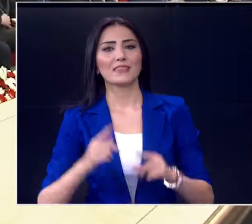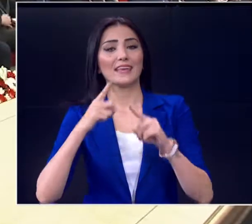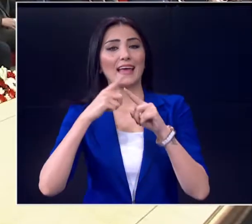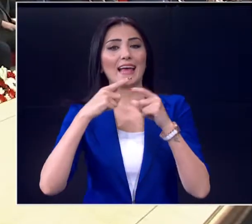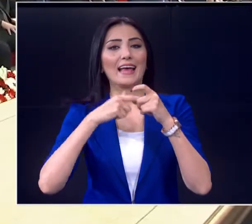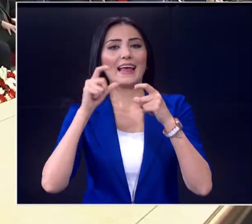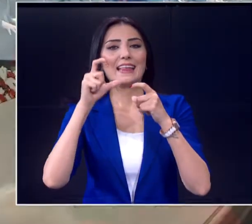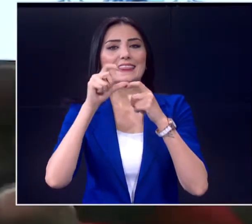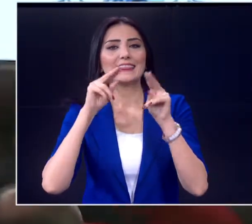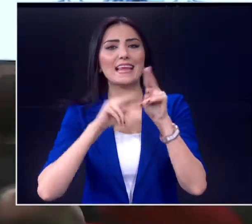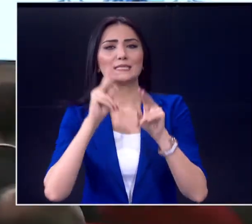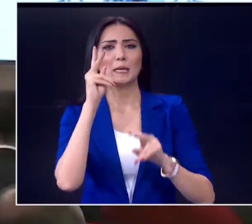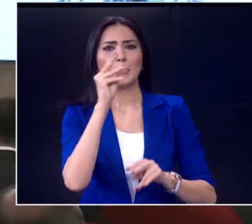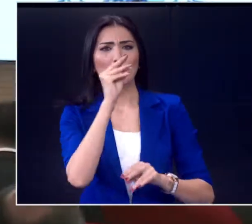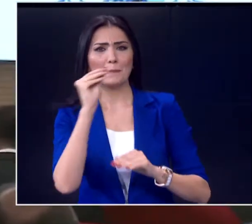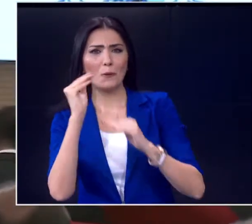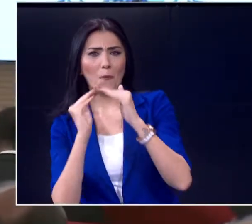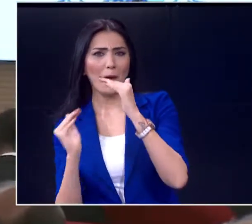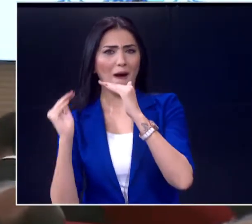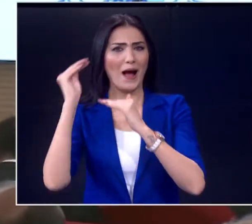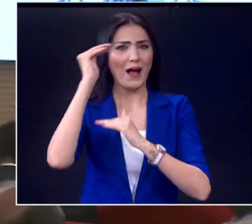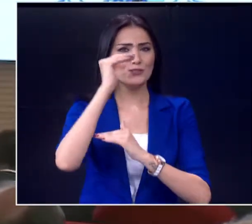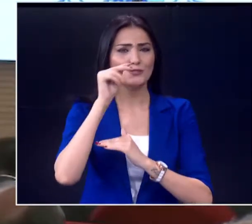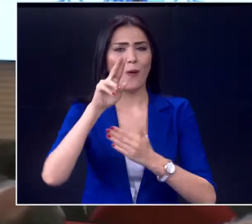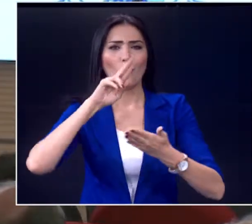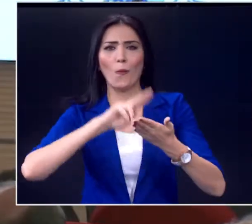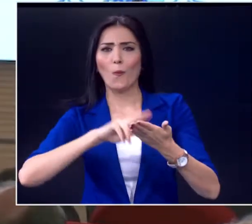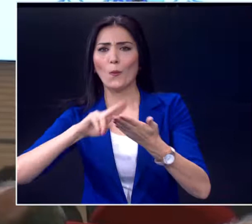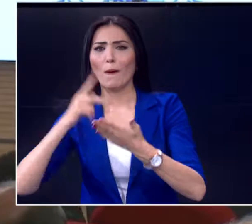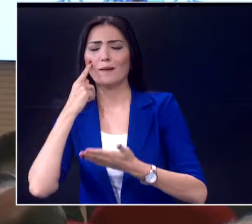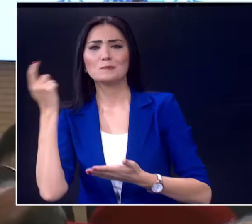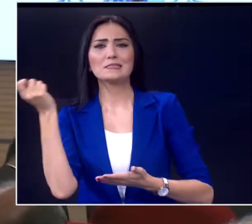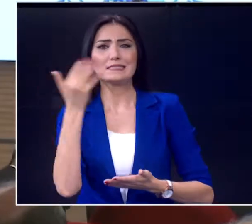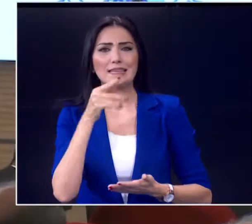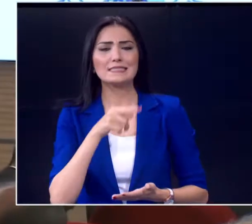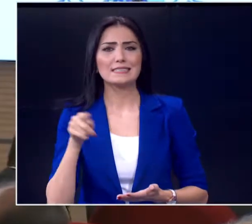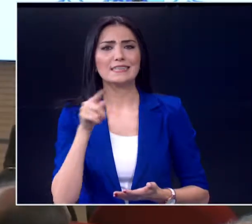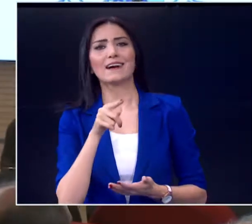TESK 2 milyonu aşan üye sayısıyla,